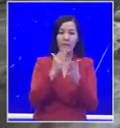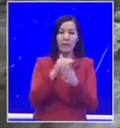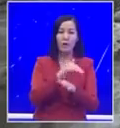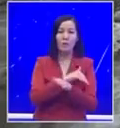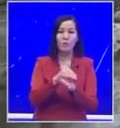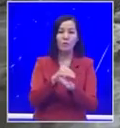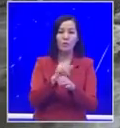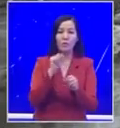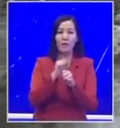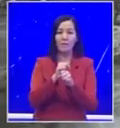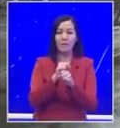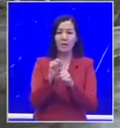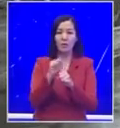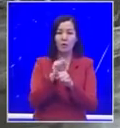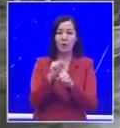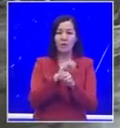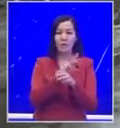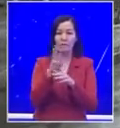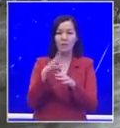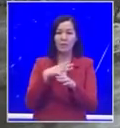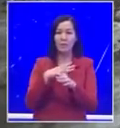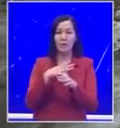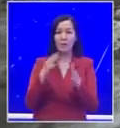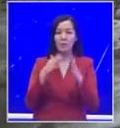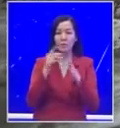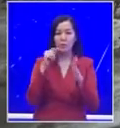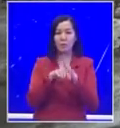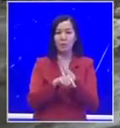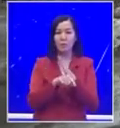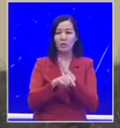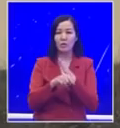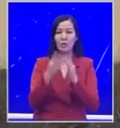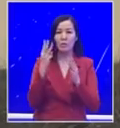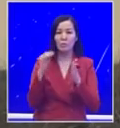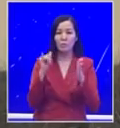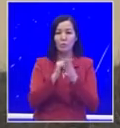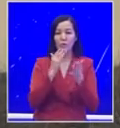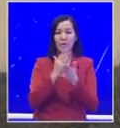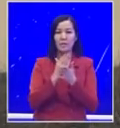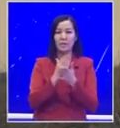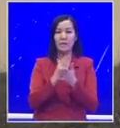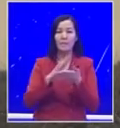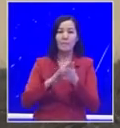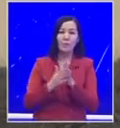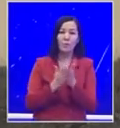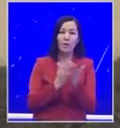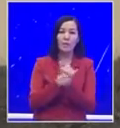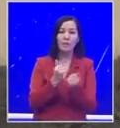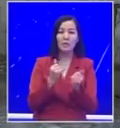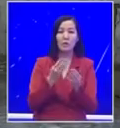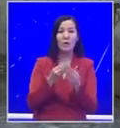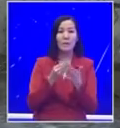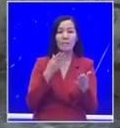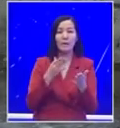мен автотұрақты қамтиды. Қазір жоба бойынша осы үйдің өзінде 3 камера аулаға орнатылды. Әрине, мұндай қолайлы жағдай жасау арзан тұрмайды.